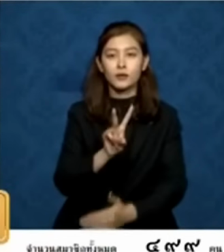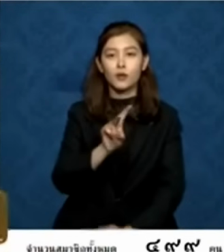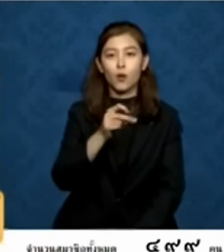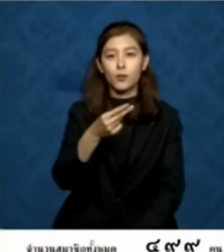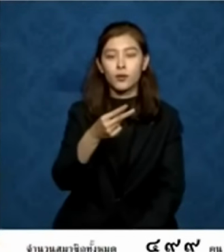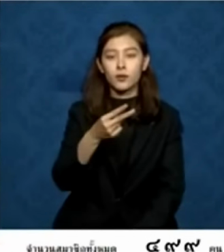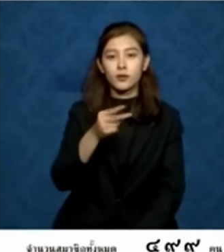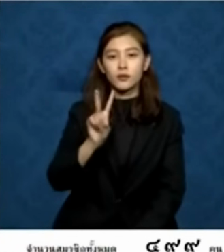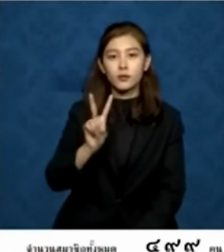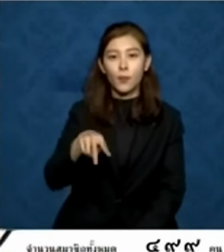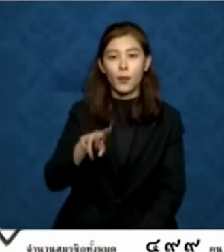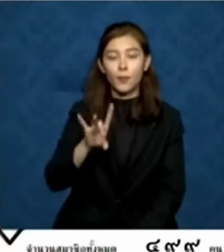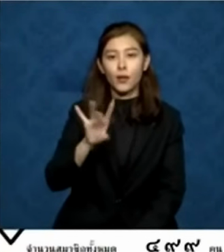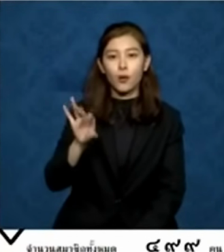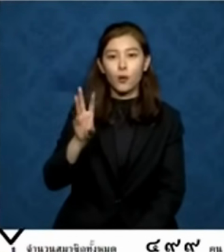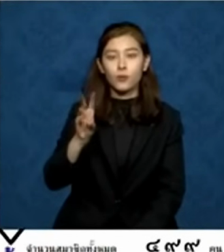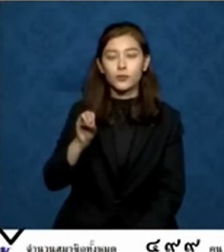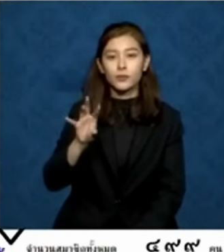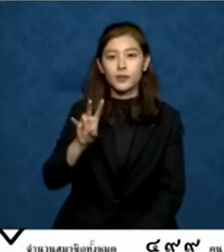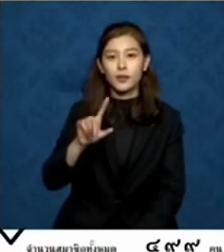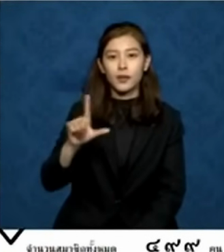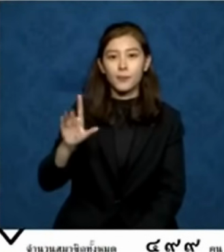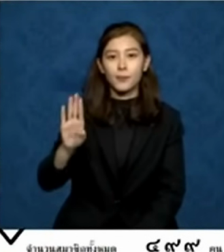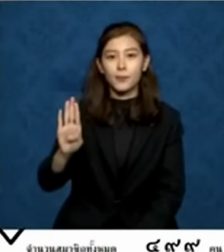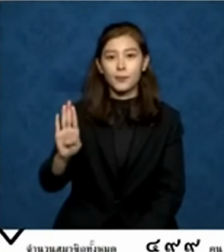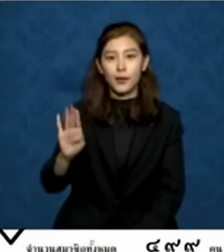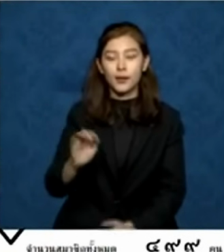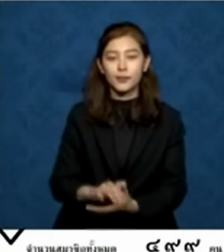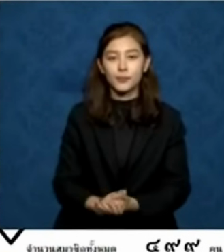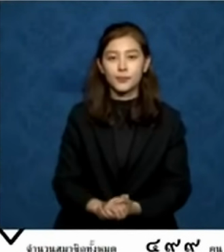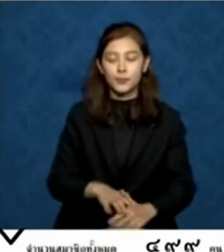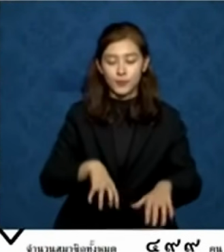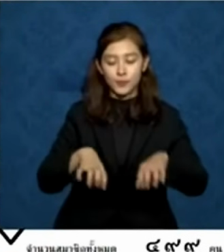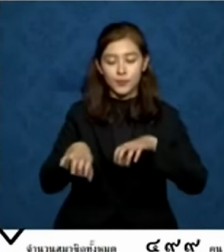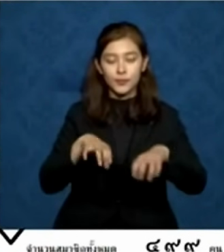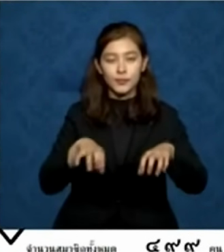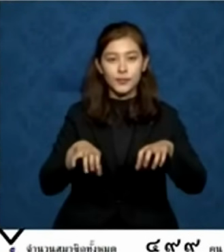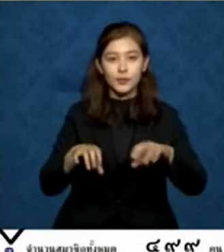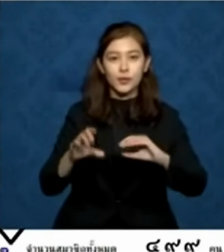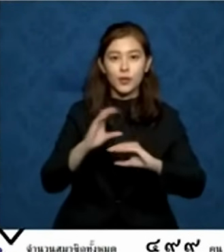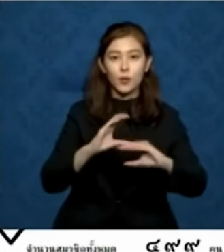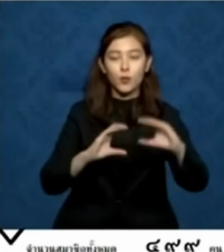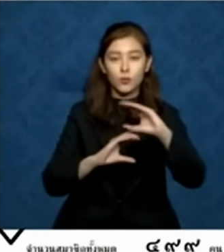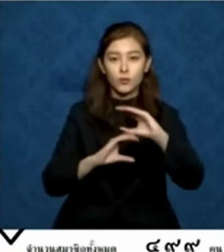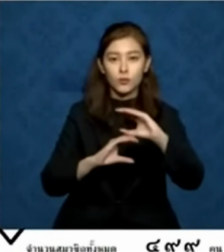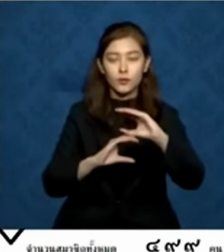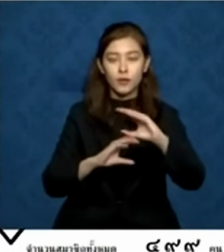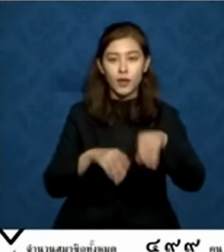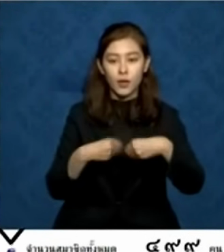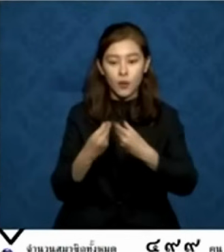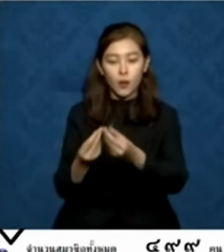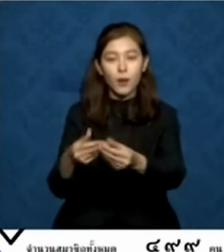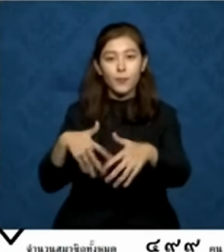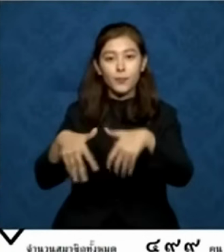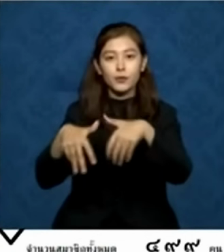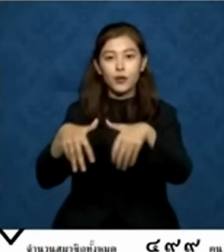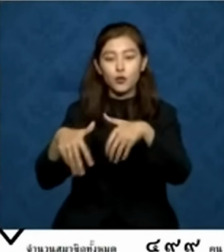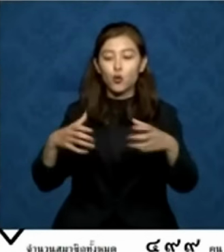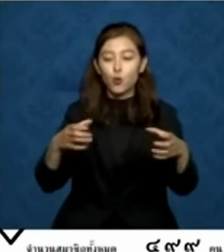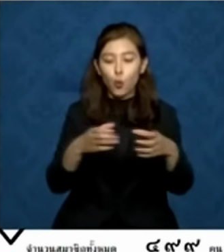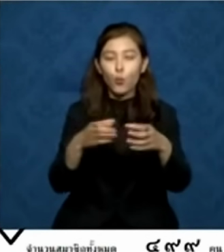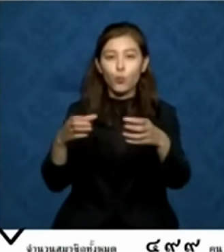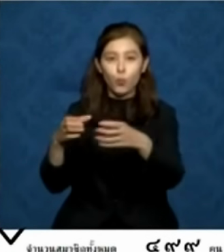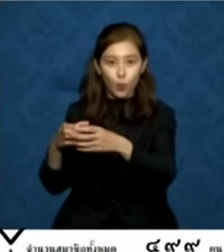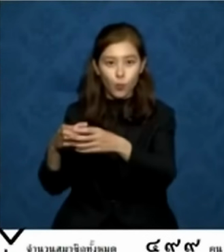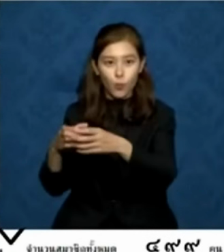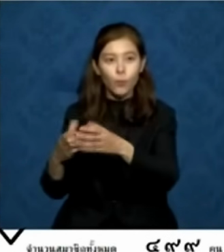22,867 ล้านบาทเพื่อสนับสนุนและจัดหาโครงสร้างพื้นฐานที่เหมาะสมให้กับประชาชนกลุ่มต่างๆไม่ว่าจะเป็นการพิสู